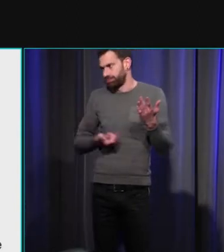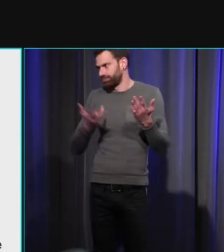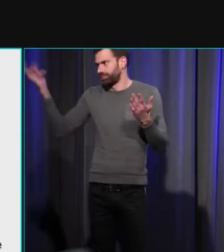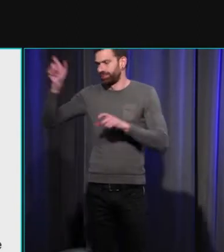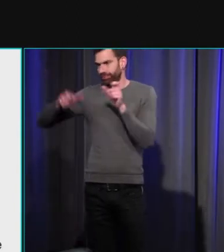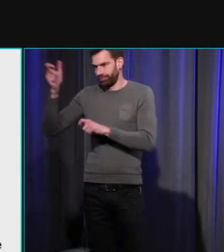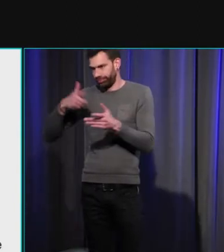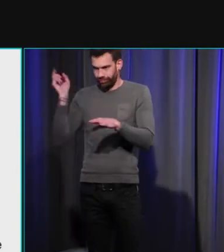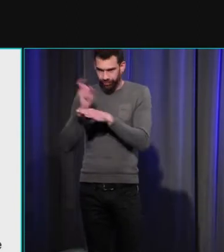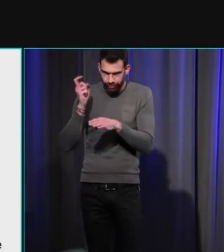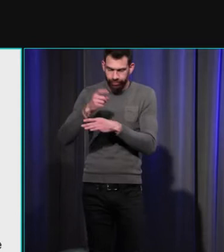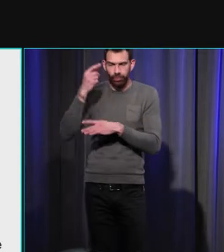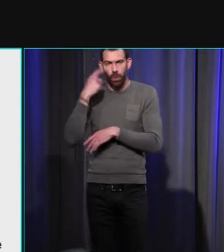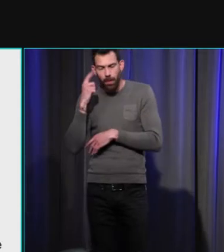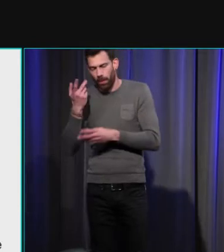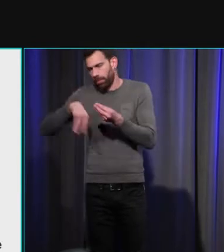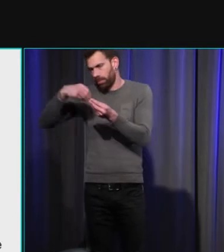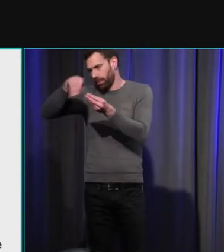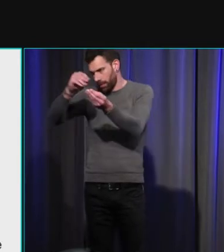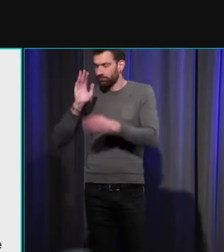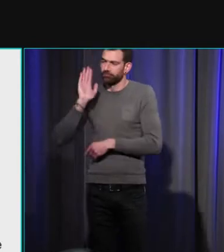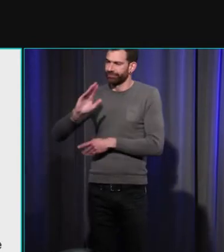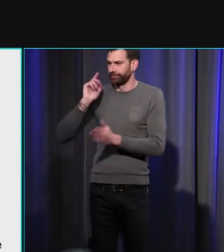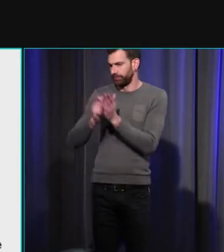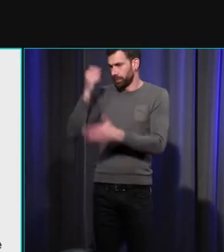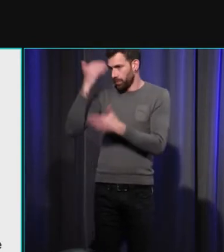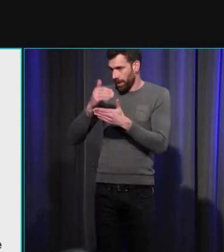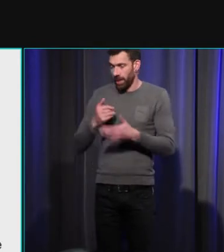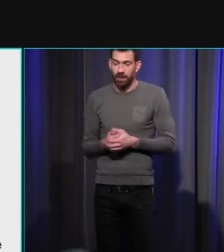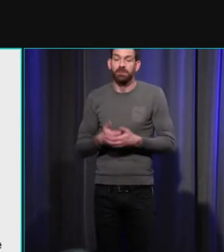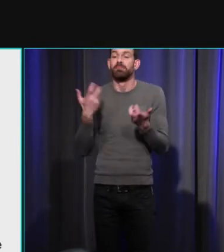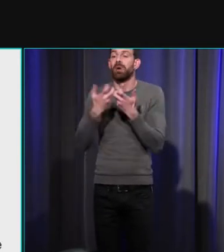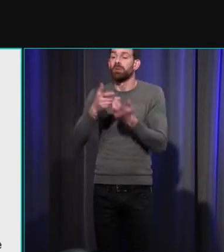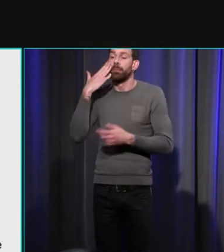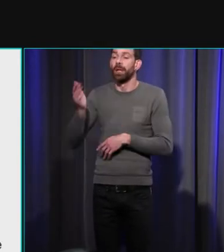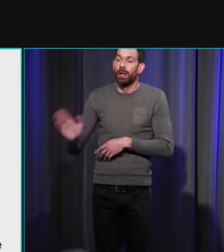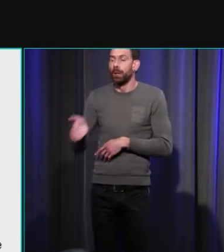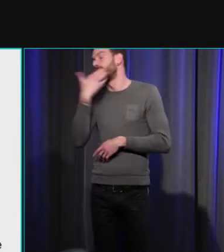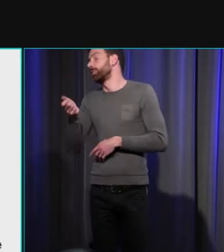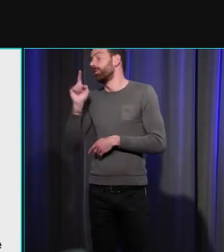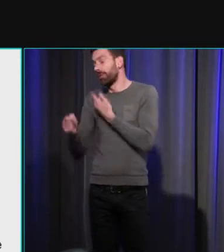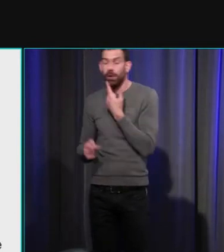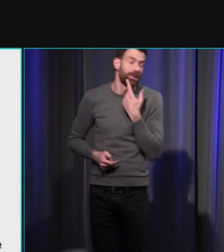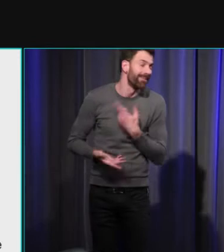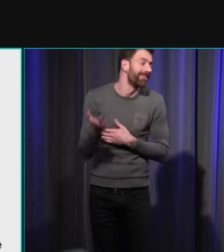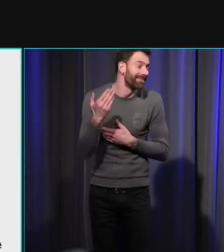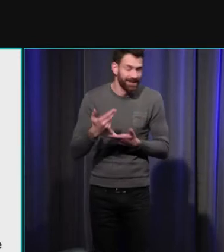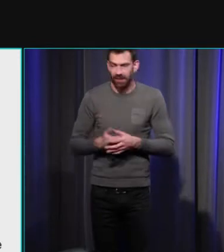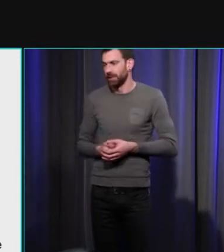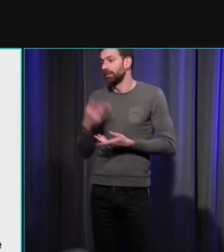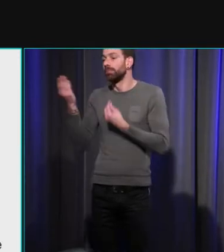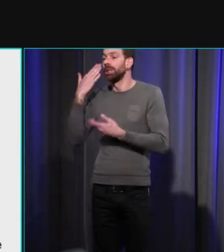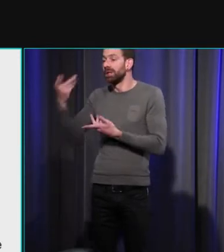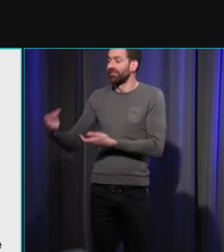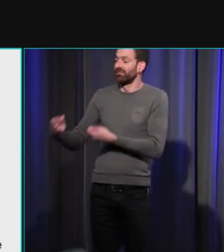clercs par les intellectuels du moyen-âge si quelqu'un te frappe sur une joute en lui l'autre si quelqu'un te force à marcher mille pas avec lui